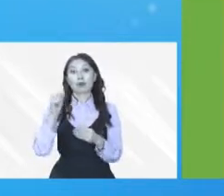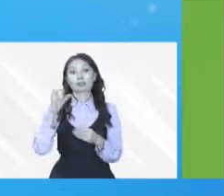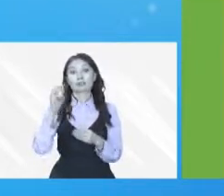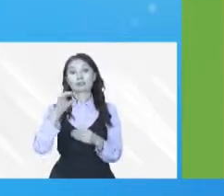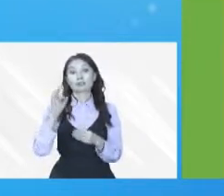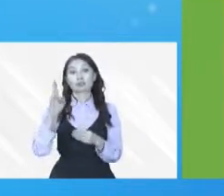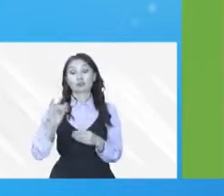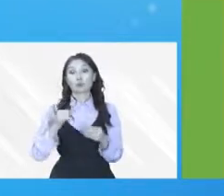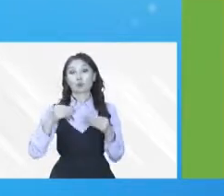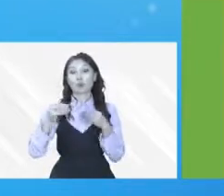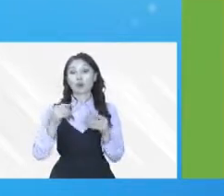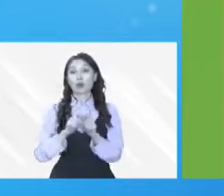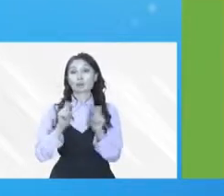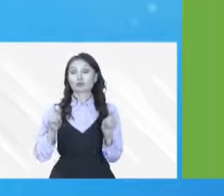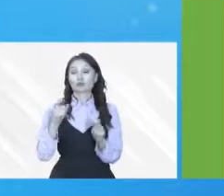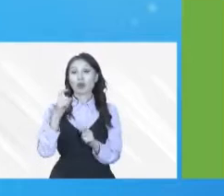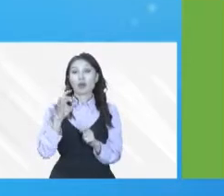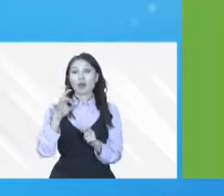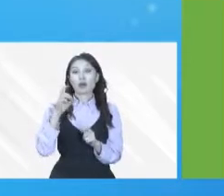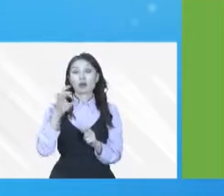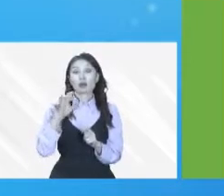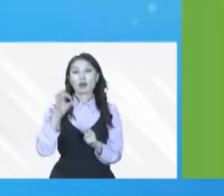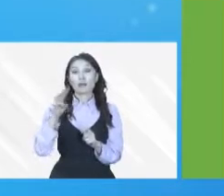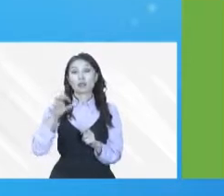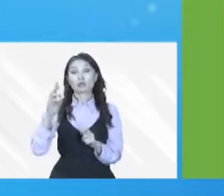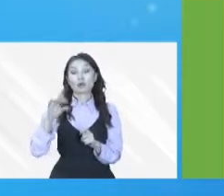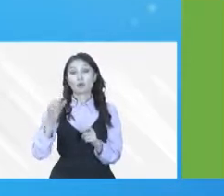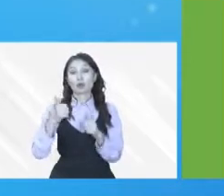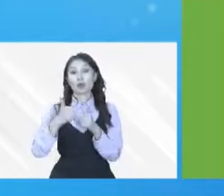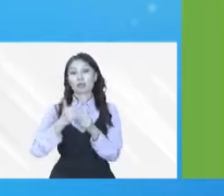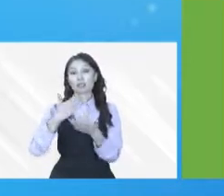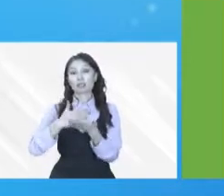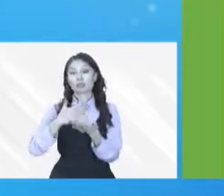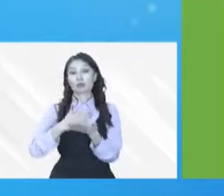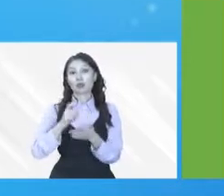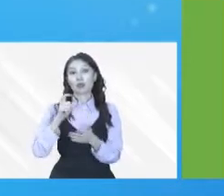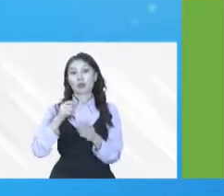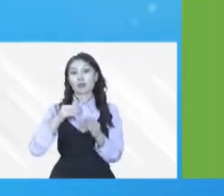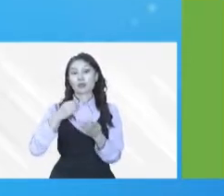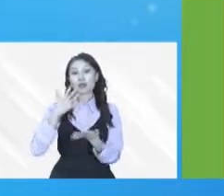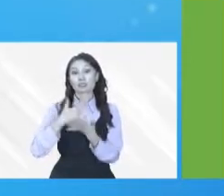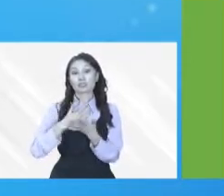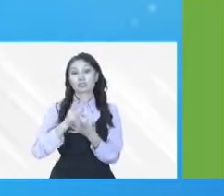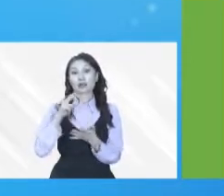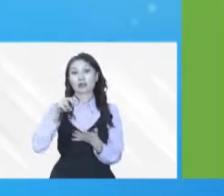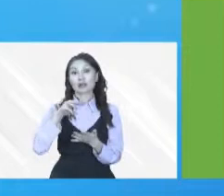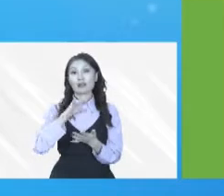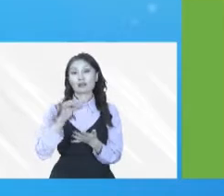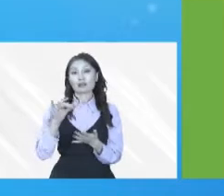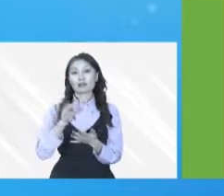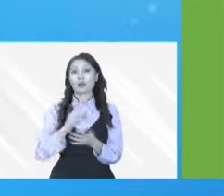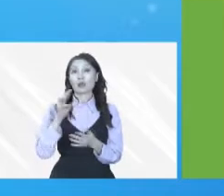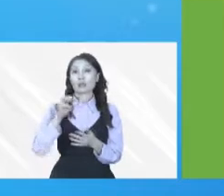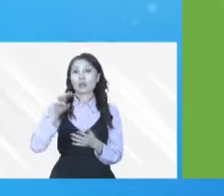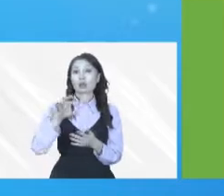которая образована хромосомами, расположенными на экваторе клетки.